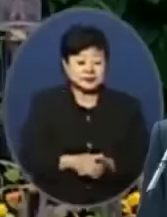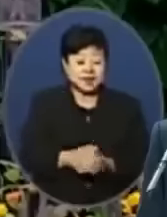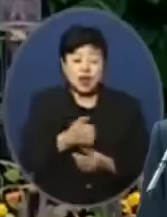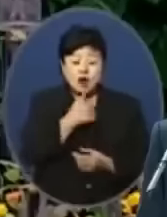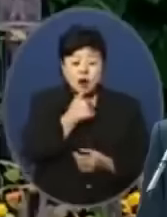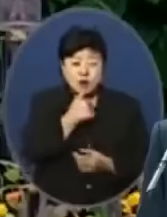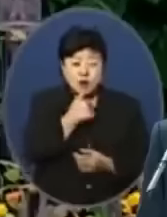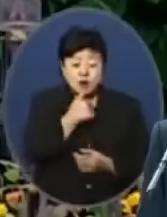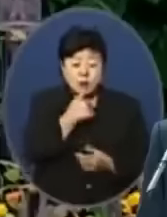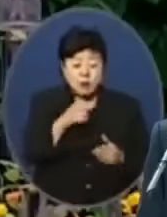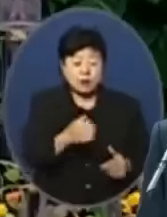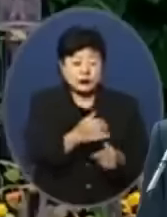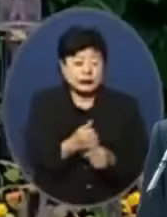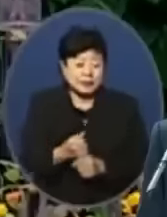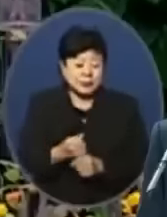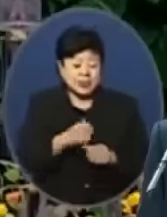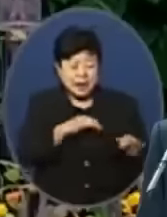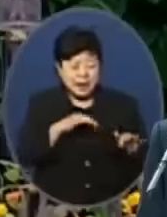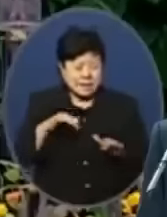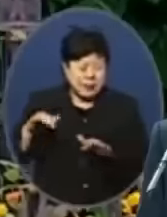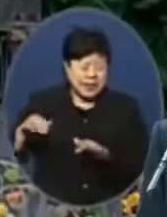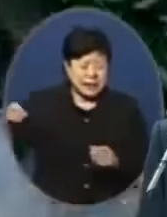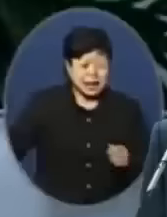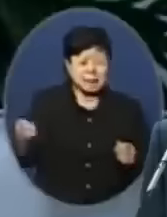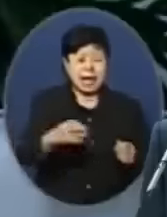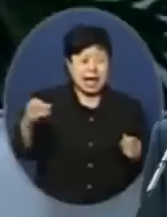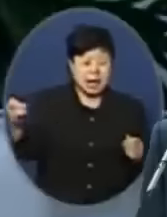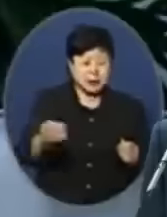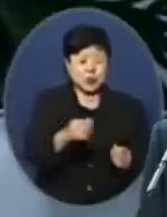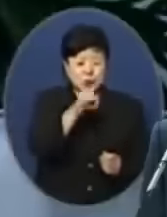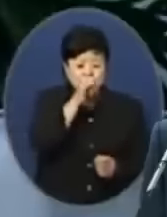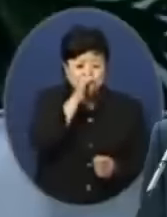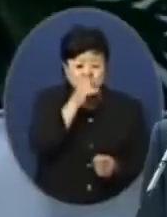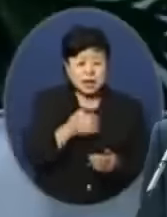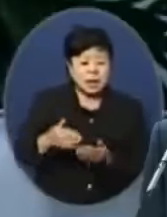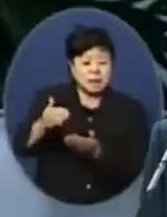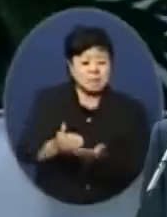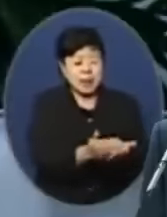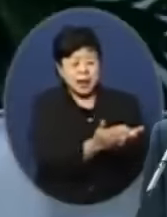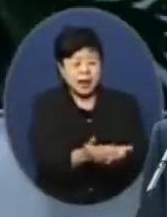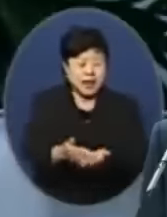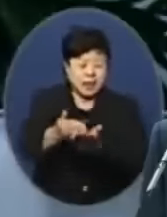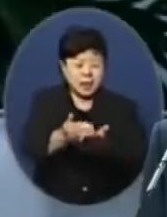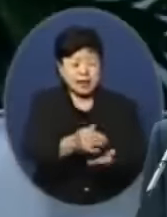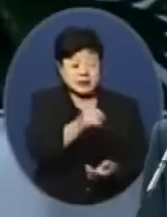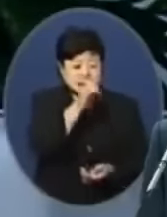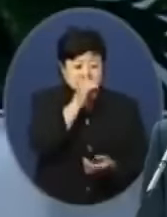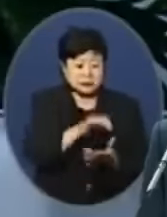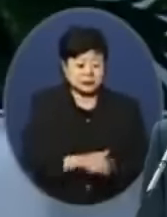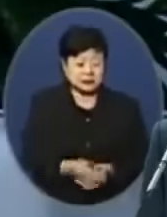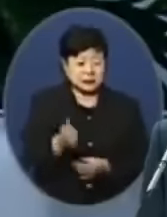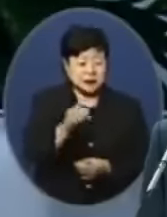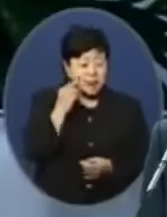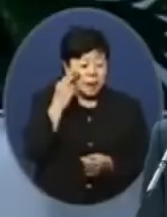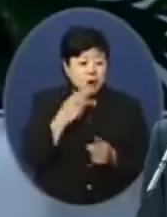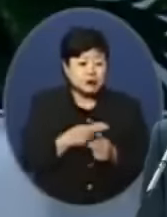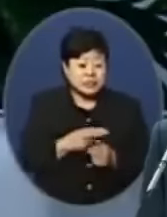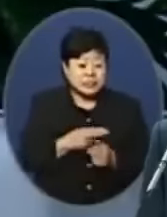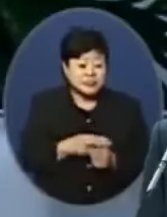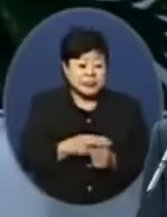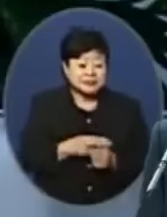포로로 잡혀서 압송해 갈 때 바다에 큰 파도가 일어나서 배가 파손하게 되었습니다. 그런데 바울